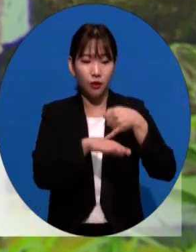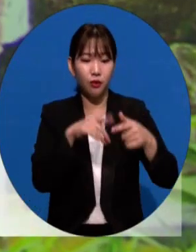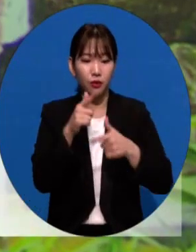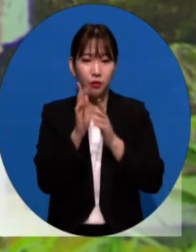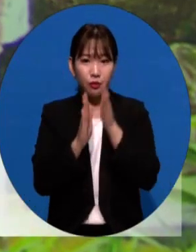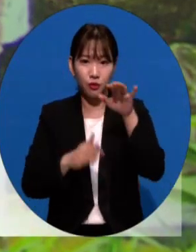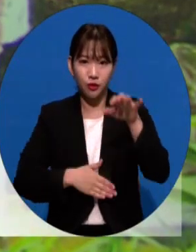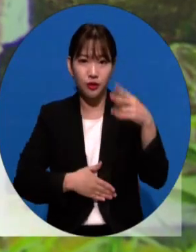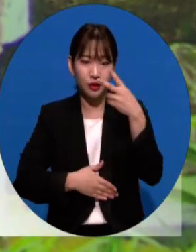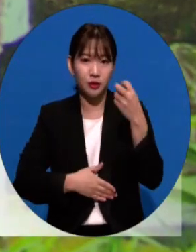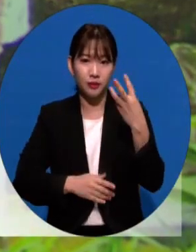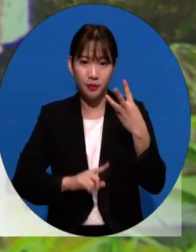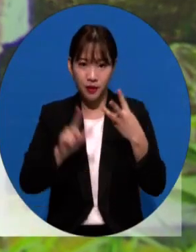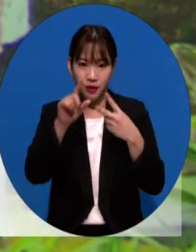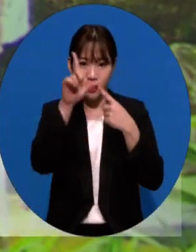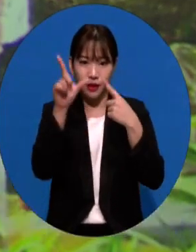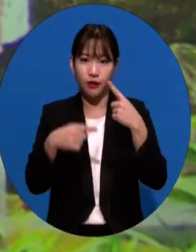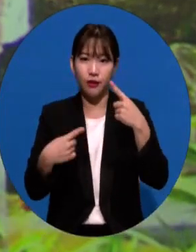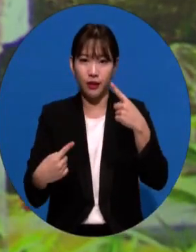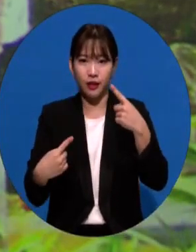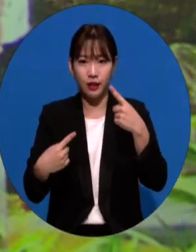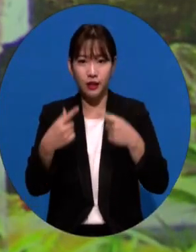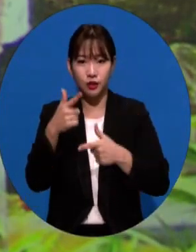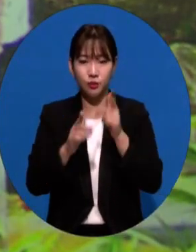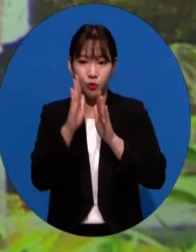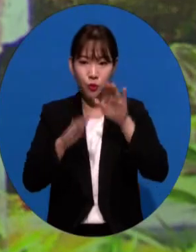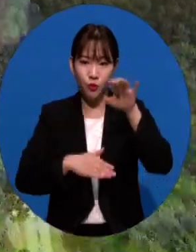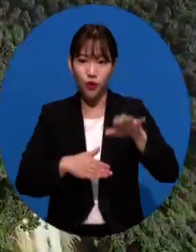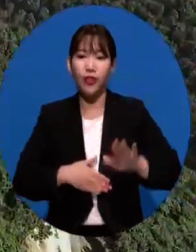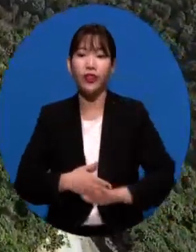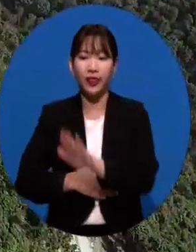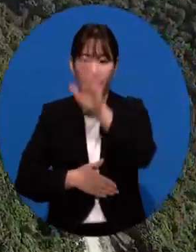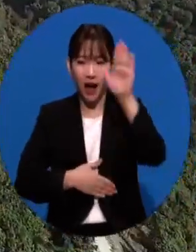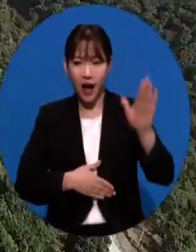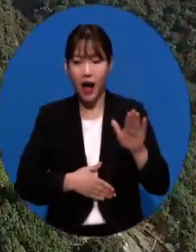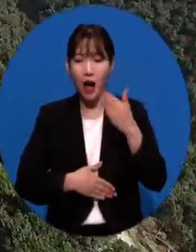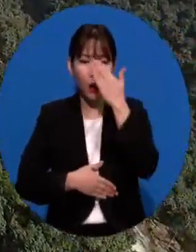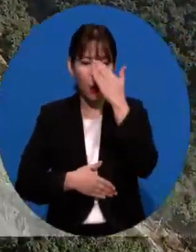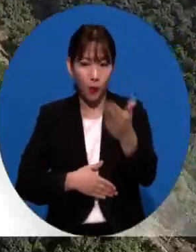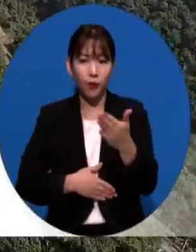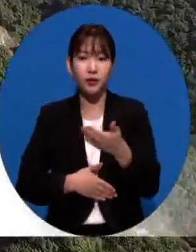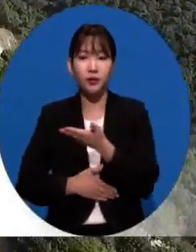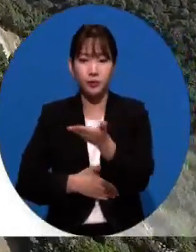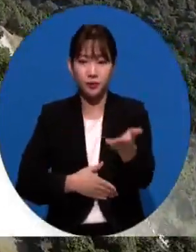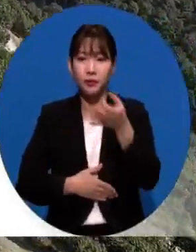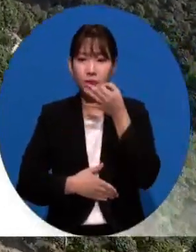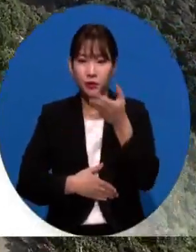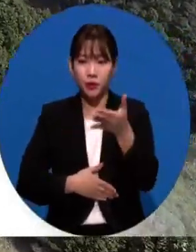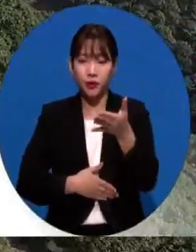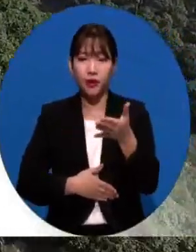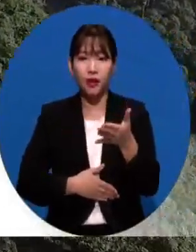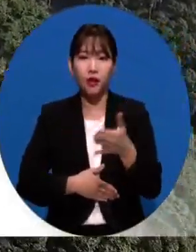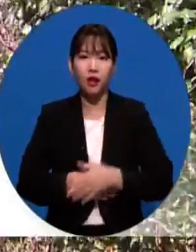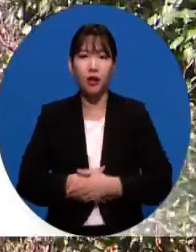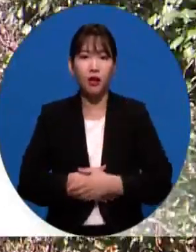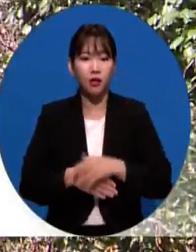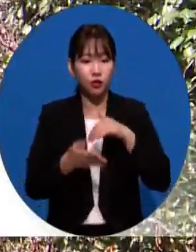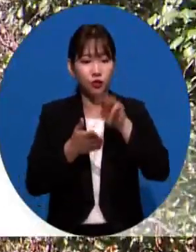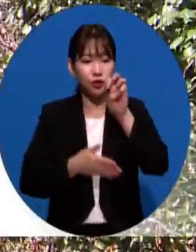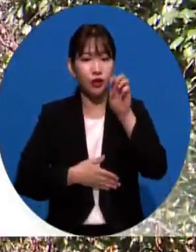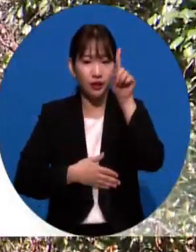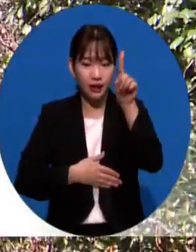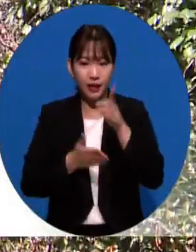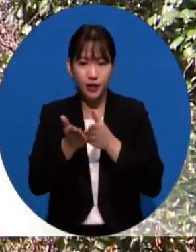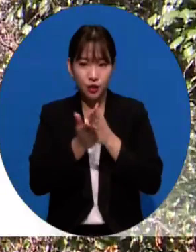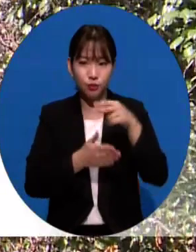완도수목원은 2023년 1월 1일 수목원 구역 전체를 무료 개방합니다 주요 개방시설은 31개